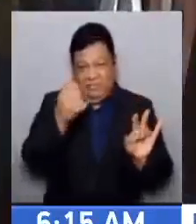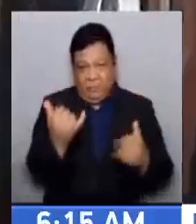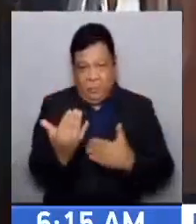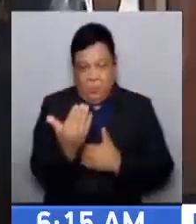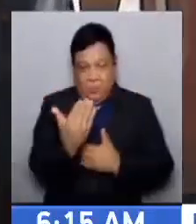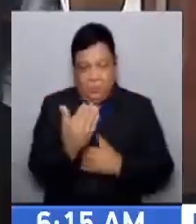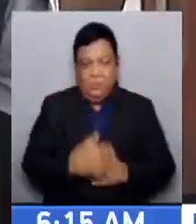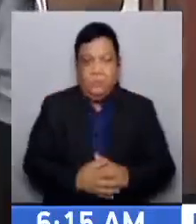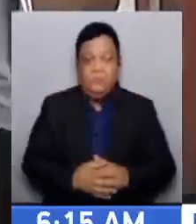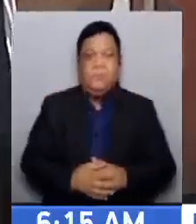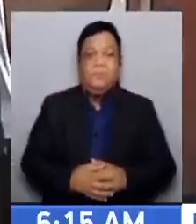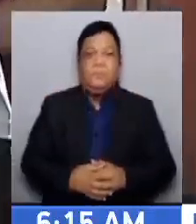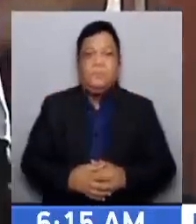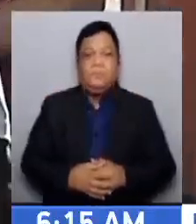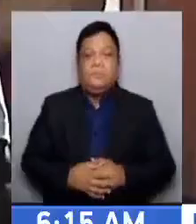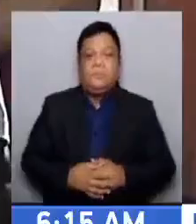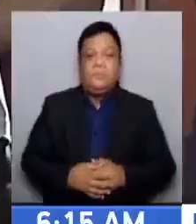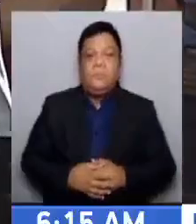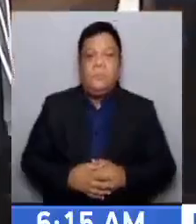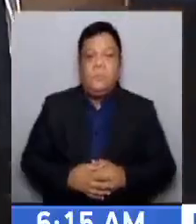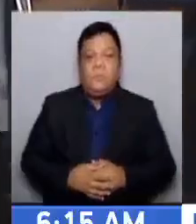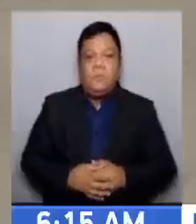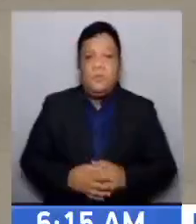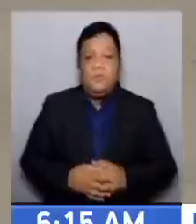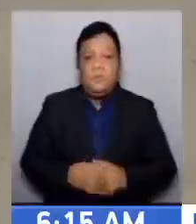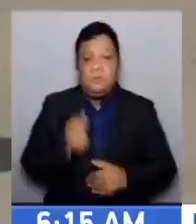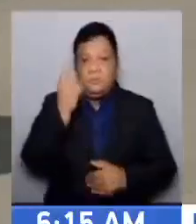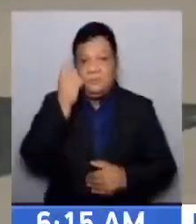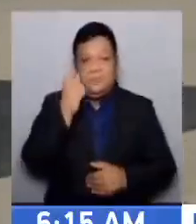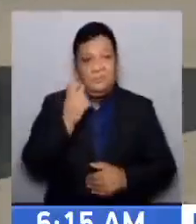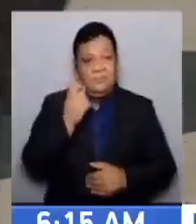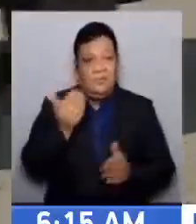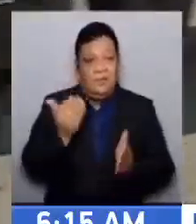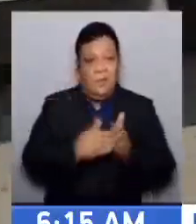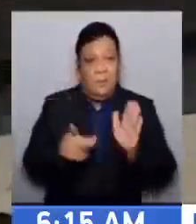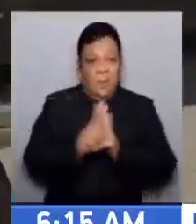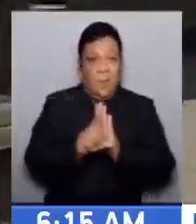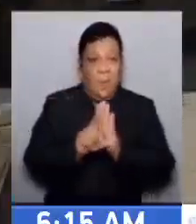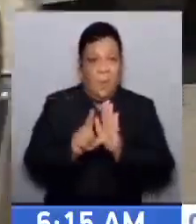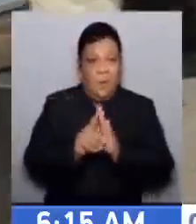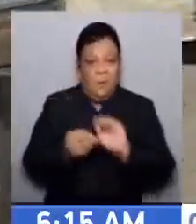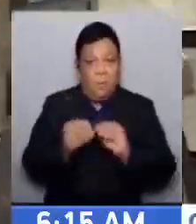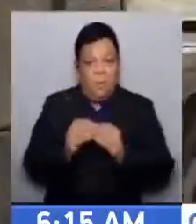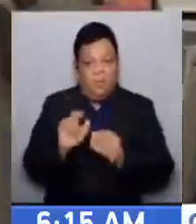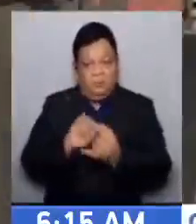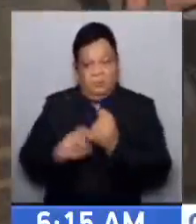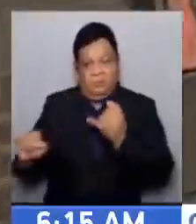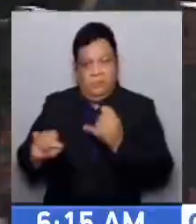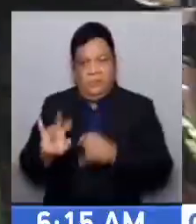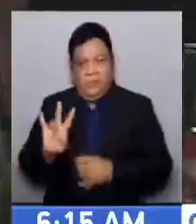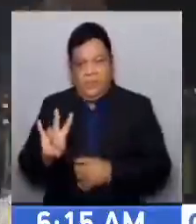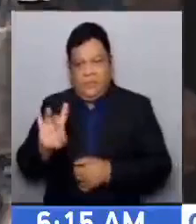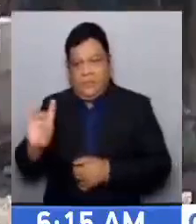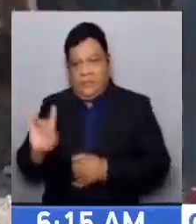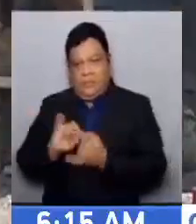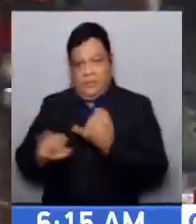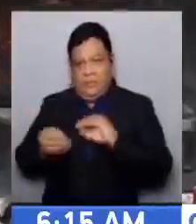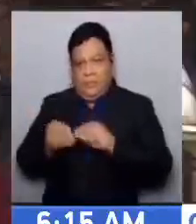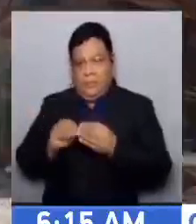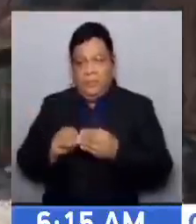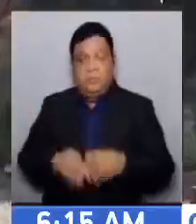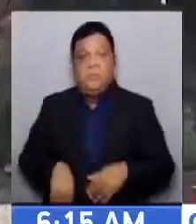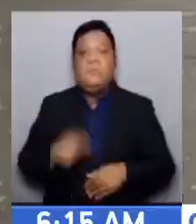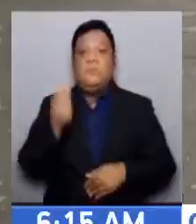Webes. Ang bawal po noon na plaka ay 7 at 8. At muli ho, papaalalahanan natin, mamaya mauulit yan,